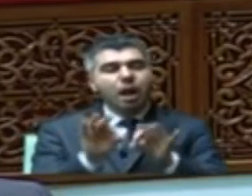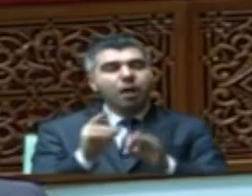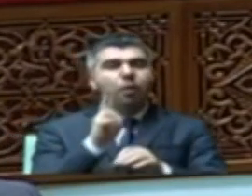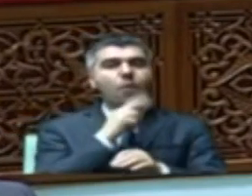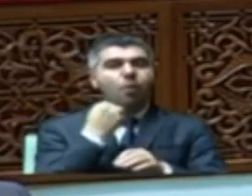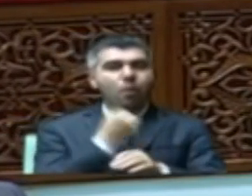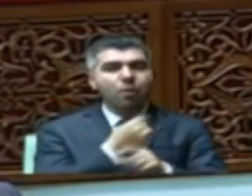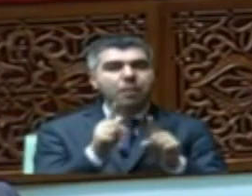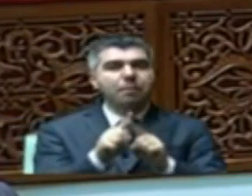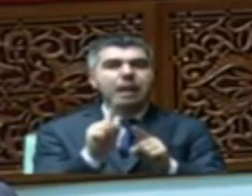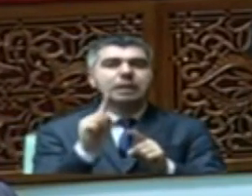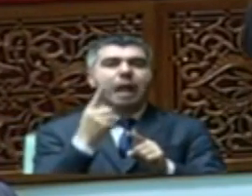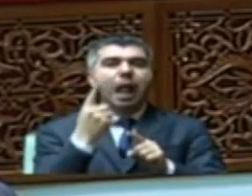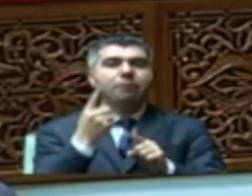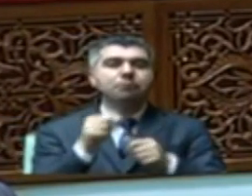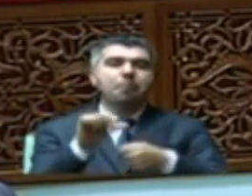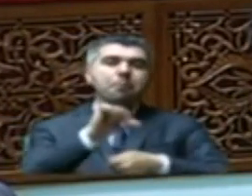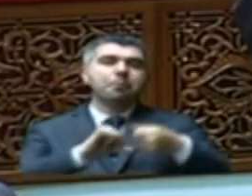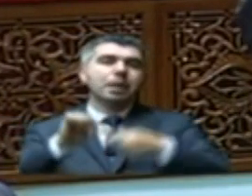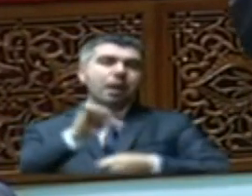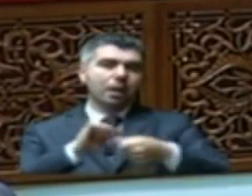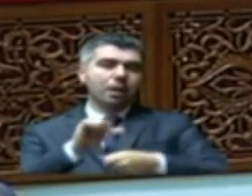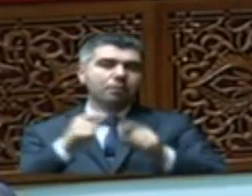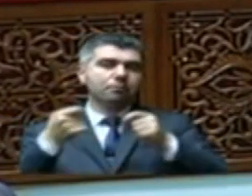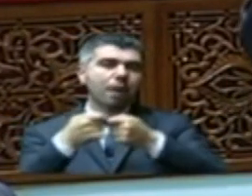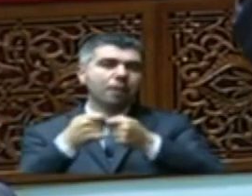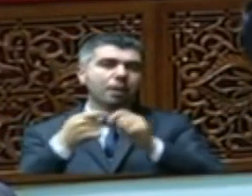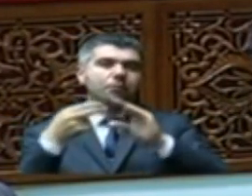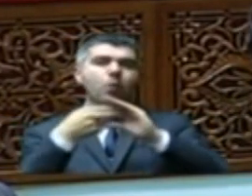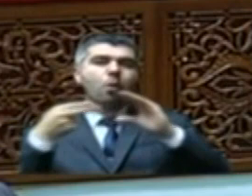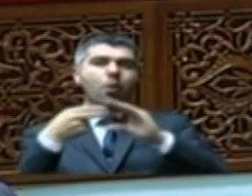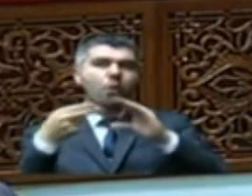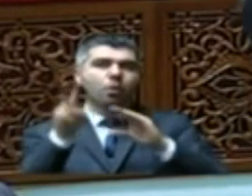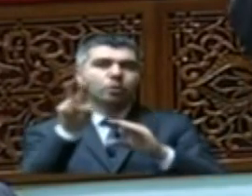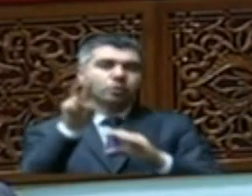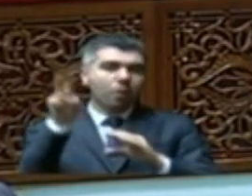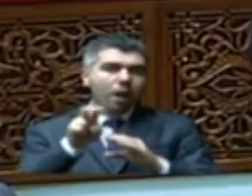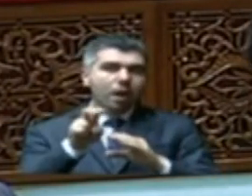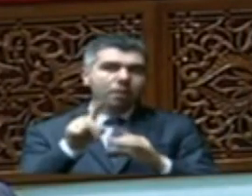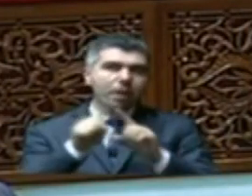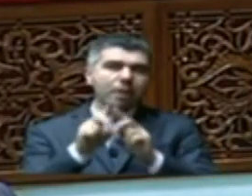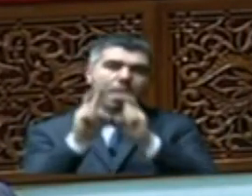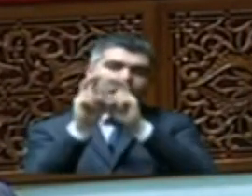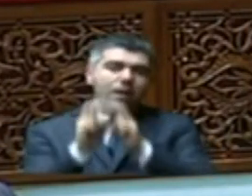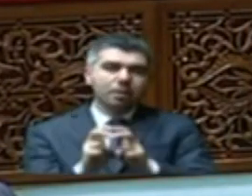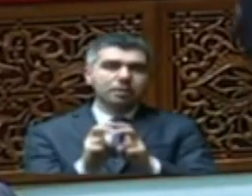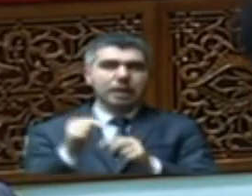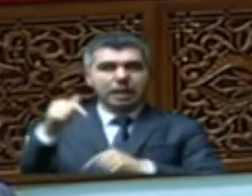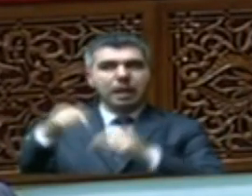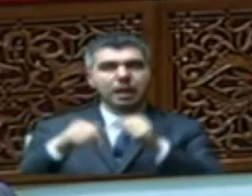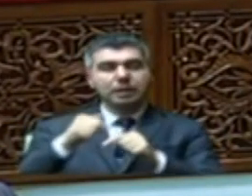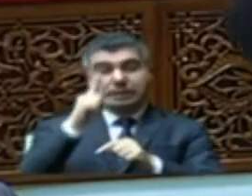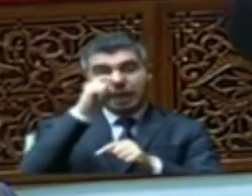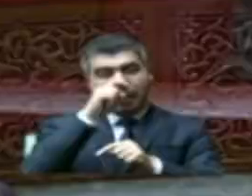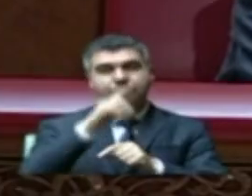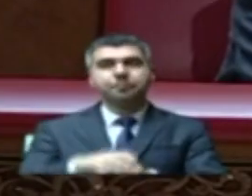وهو تعويم الدرهم. تعويم الدرهم غادي يكون واحد النقص لا بد غادي تخلصوا الشركه